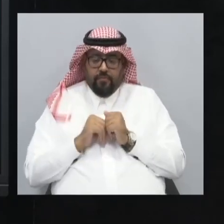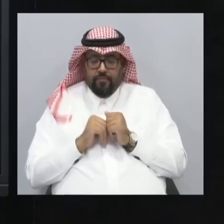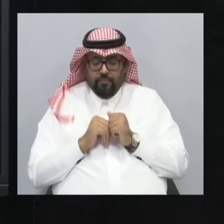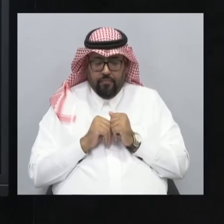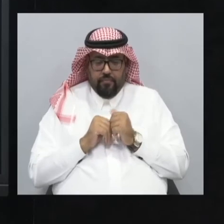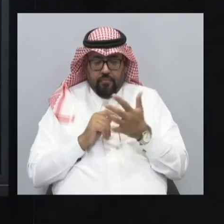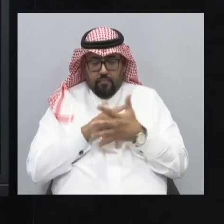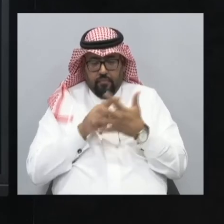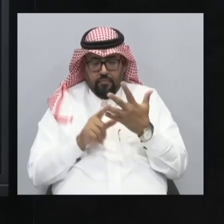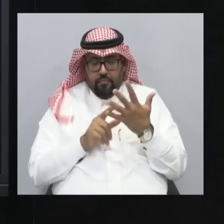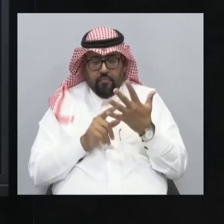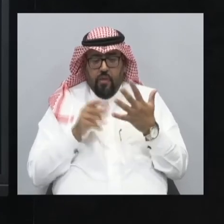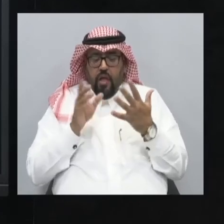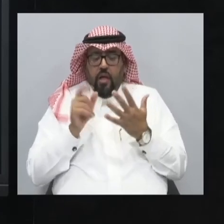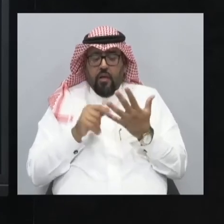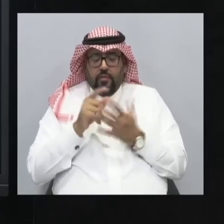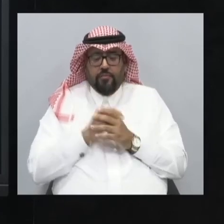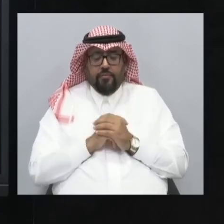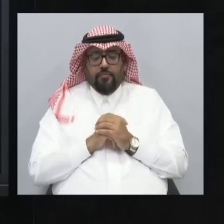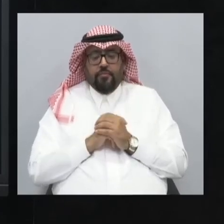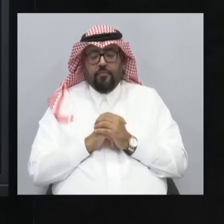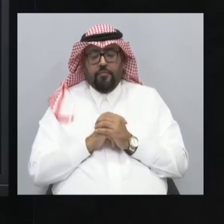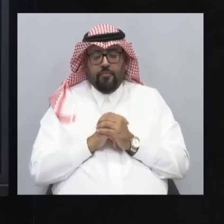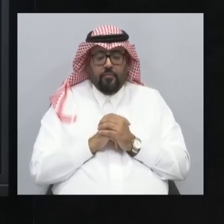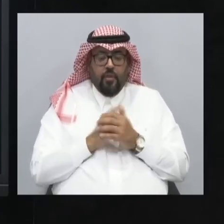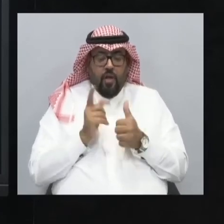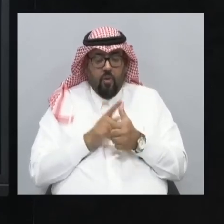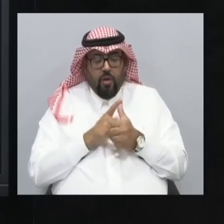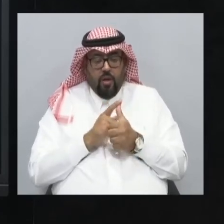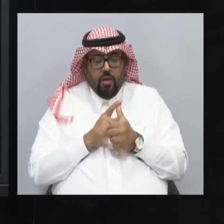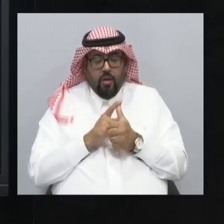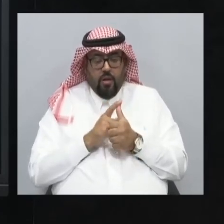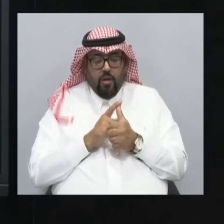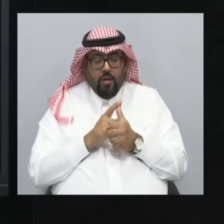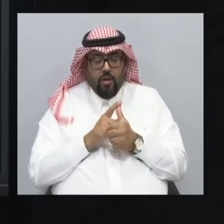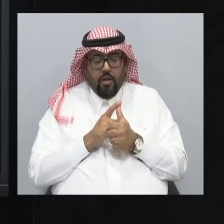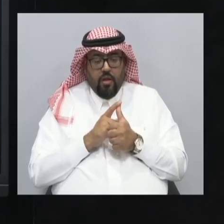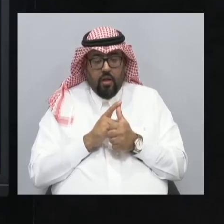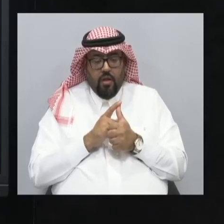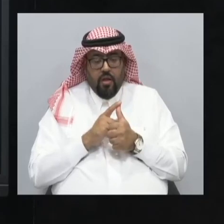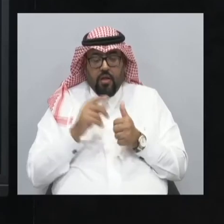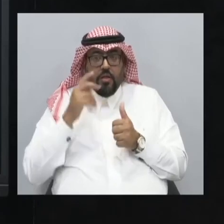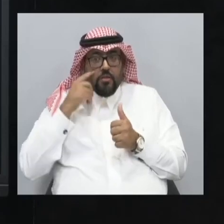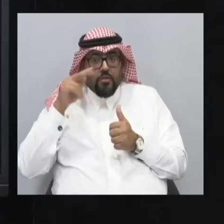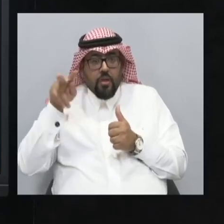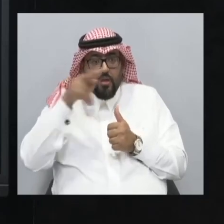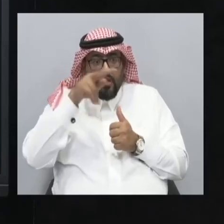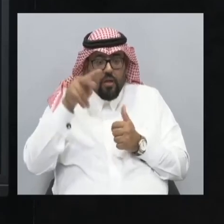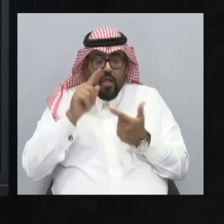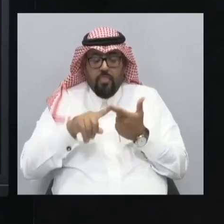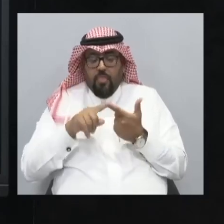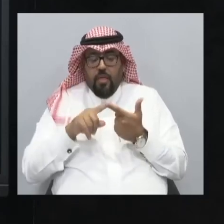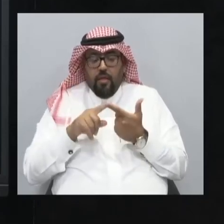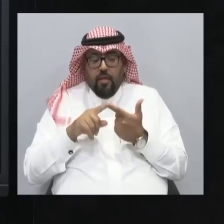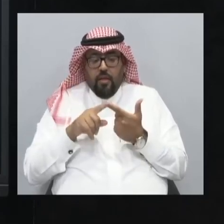هي 5 خطوات. حسنت، تبدأ بماذا؟ بطريقة القراءة المتعمقة، استطلع. ثم بعد